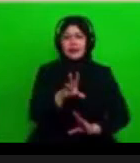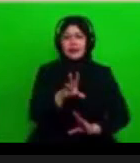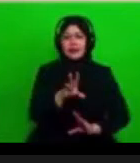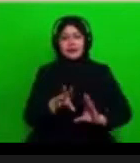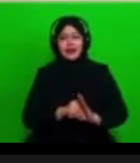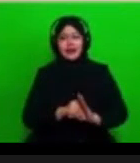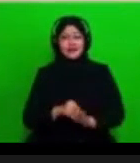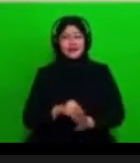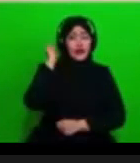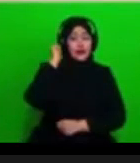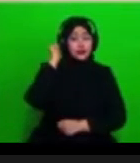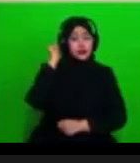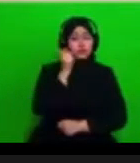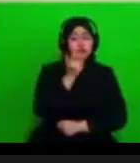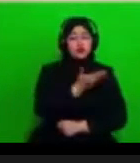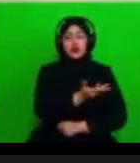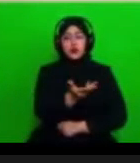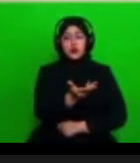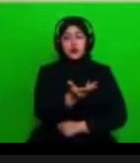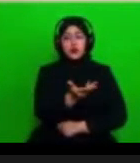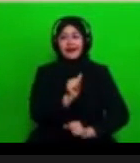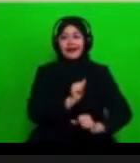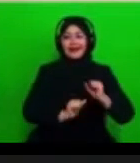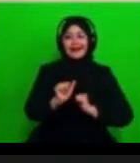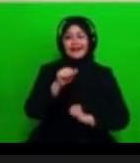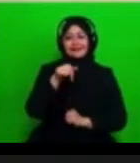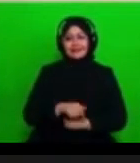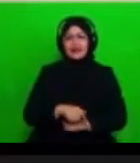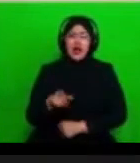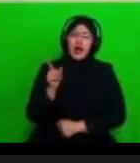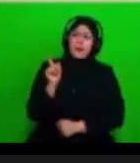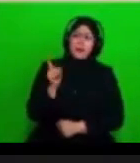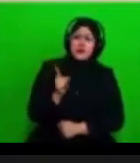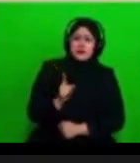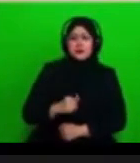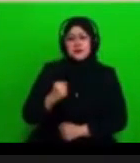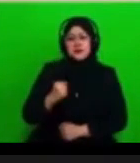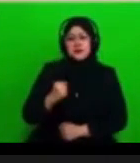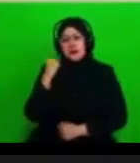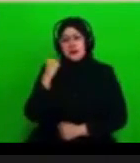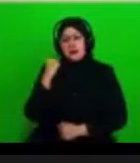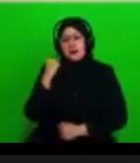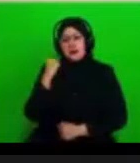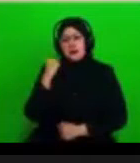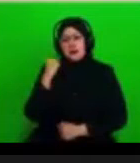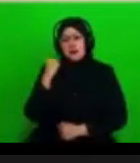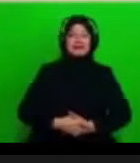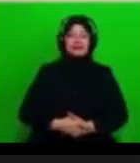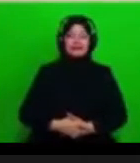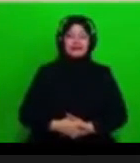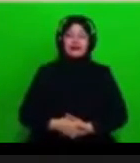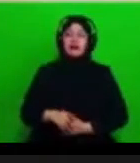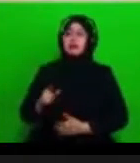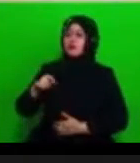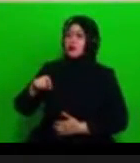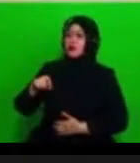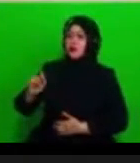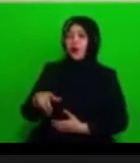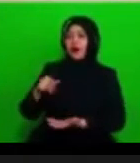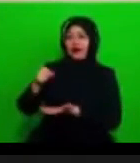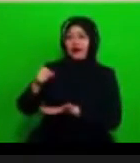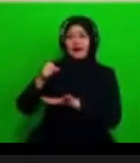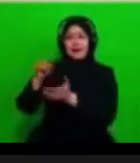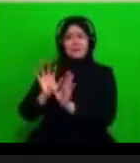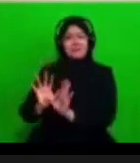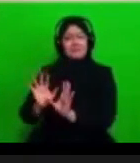Luar biasa. Karena nih. Akan ada hadiah juga yang akan kami siapkan. Iya. Ya kan? Jadi nanti akan ada beberapa door